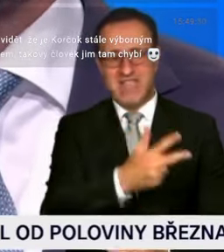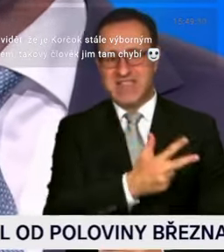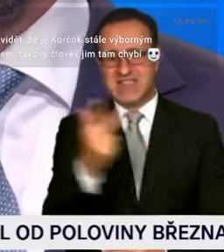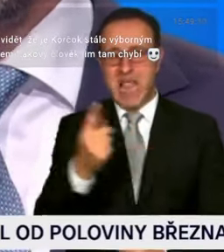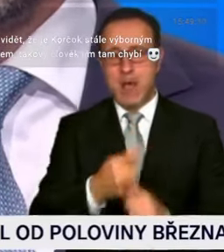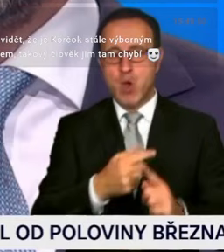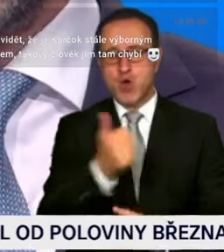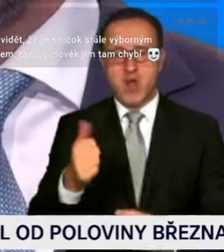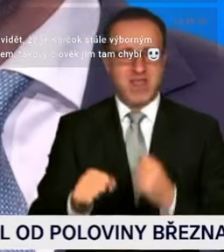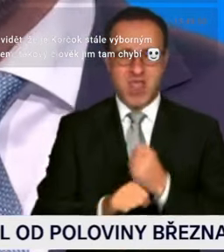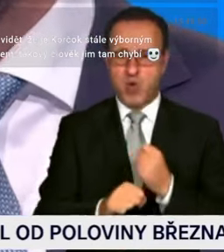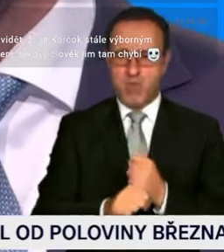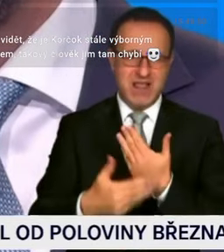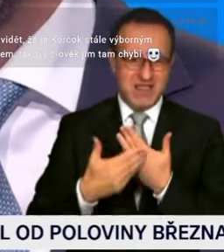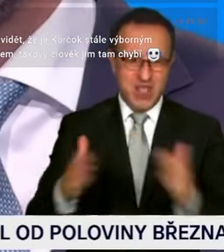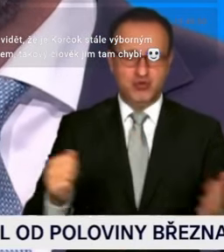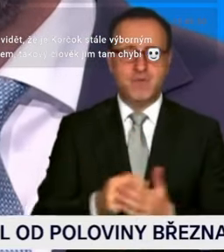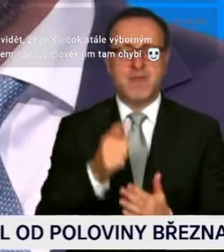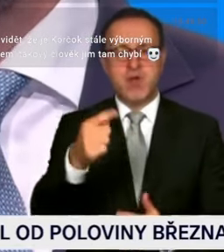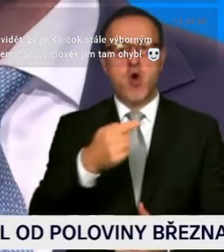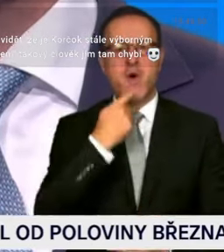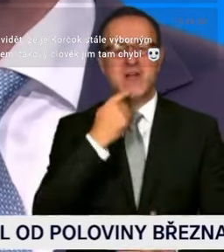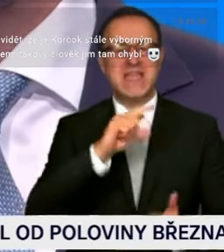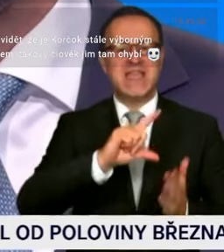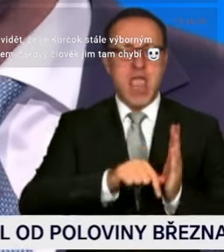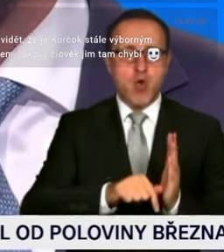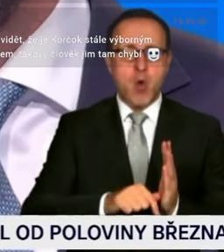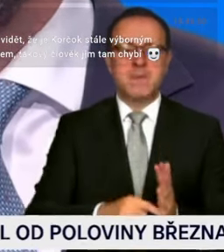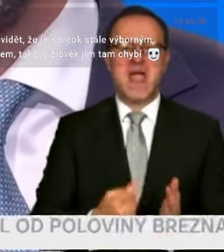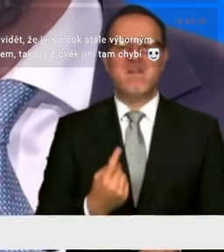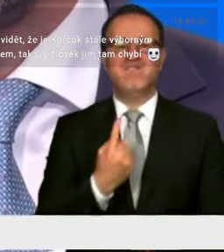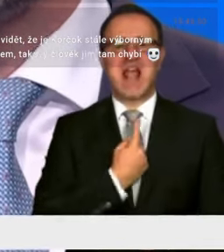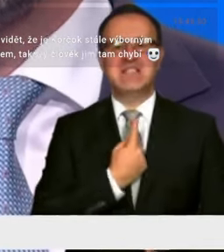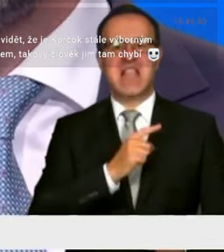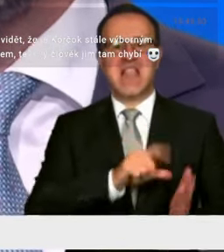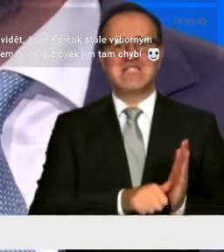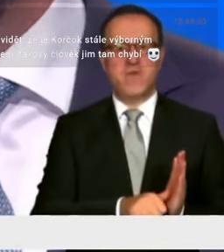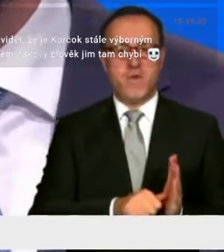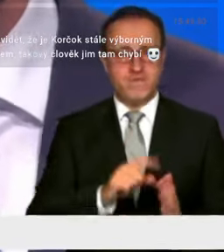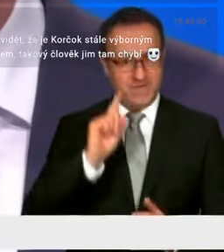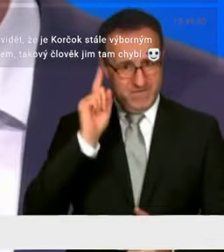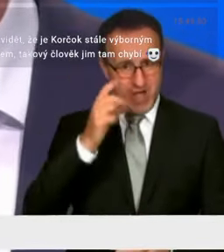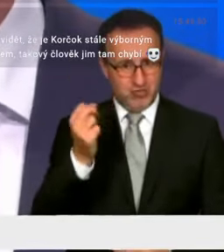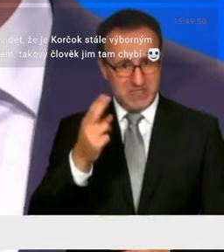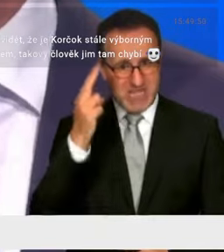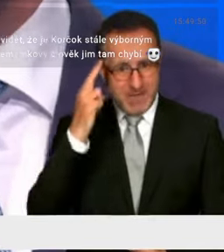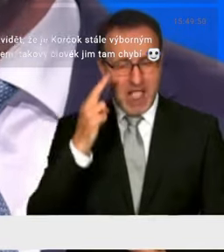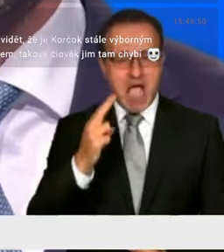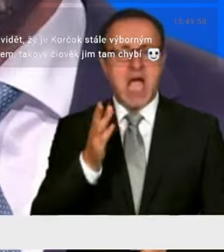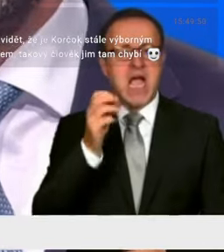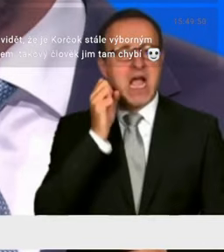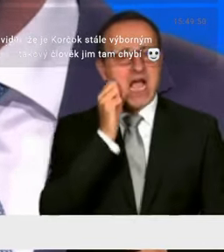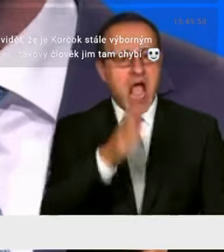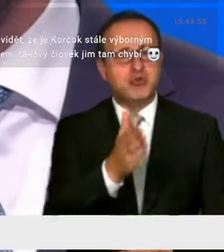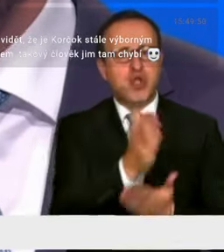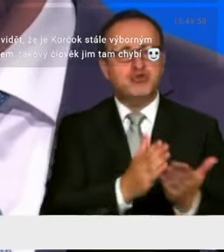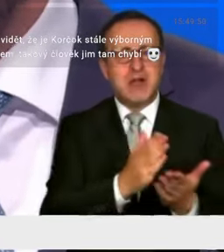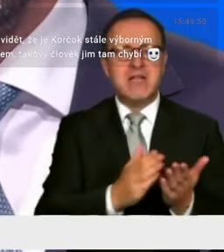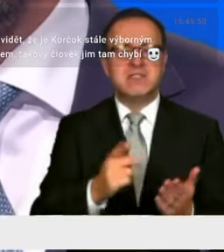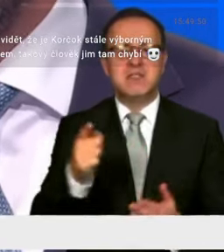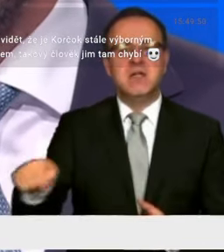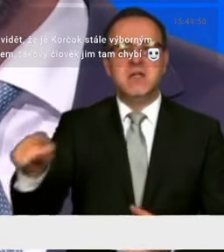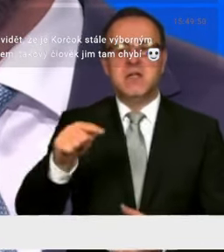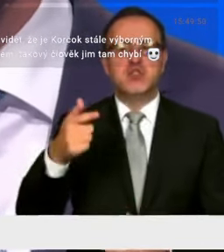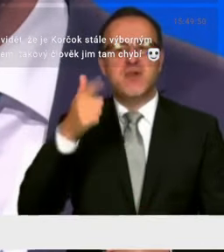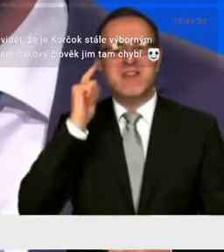regiónoch o vlastenectve Viete čo je vlastenectvo aby sa v každom kúte Slovenska žilo ľuďom rovnako kvalitne nielen v Bratislave ani v Košiciach